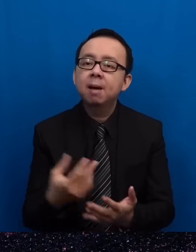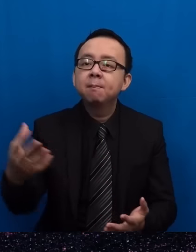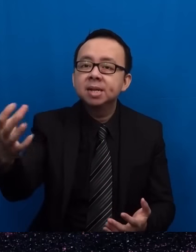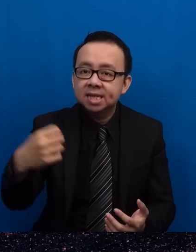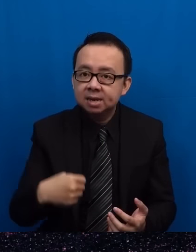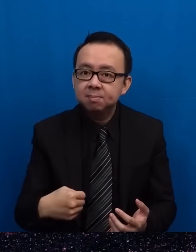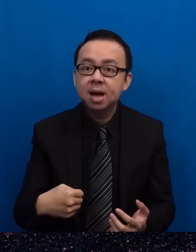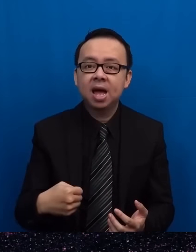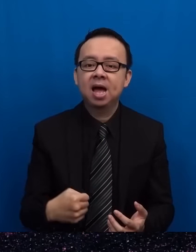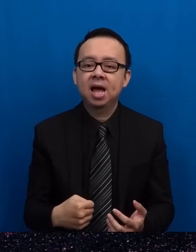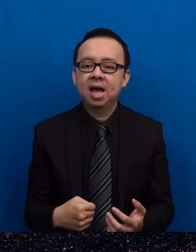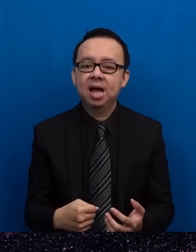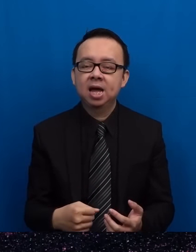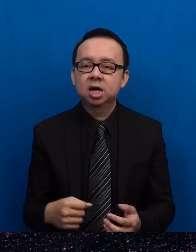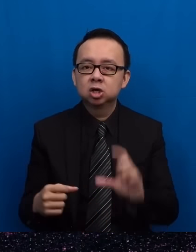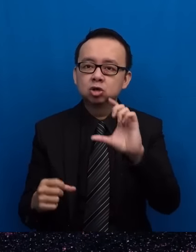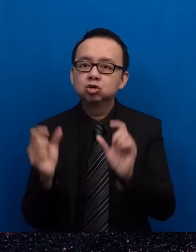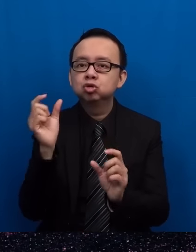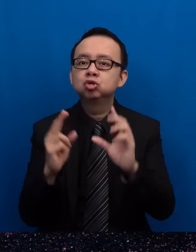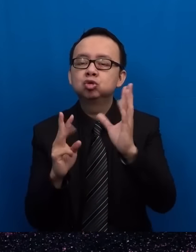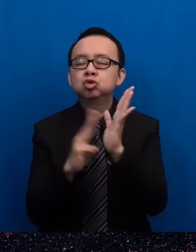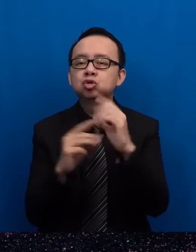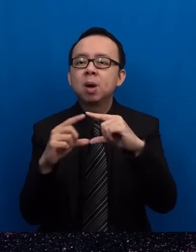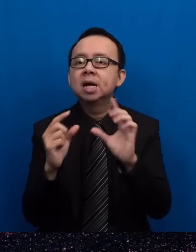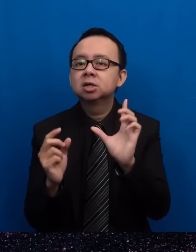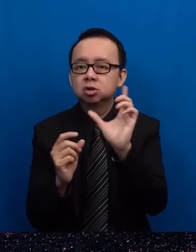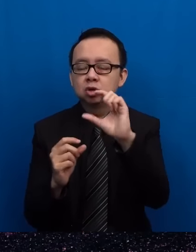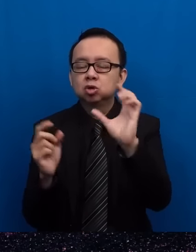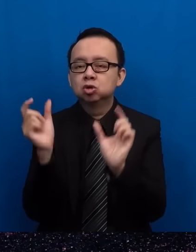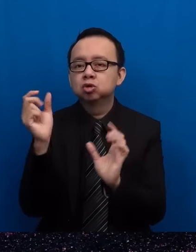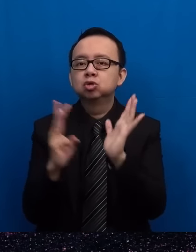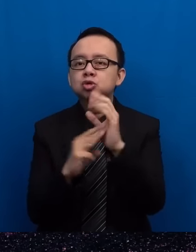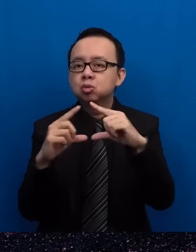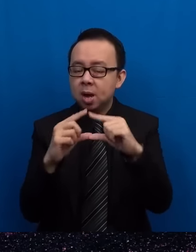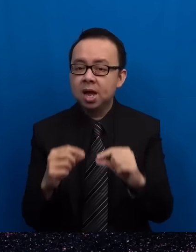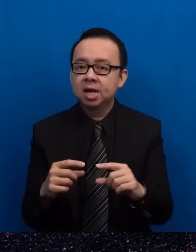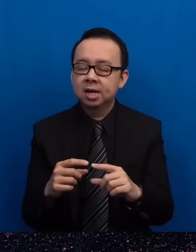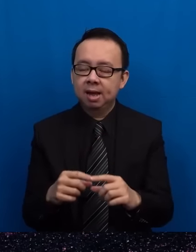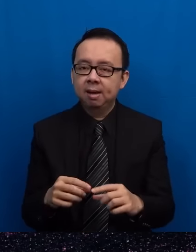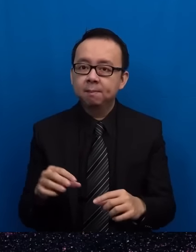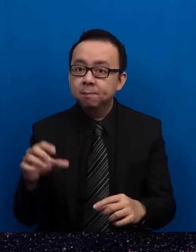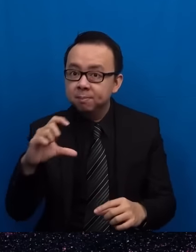Kita minta sesuatu yang cuma-cuma maksudnya. Minta itu cuma-cuma. Mencari itu bayar